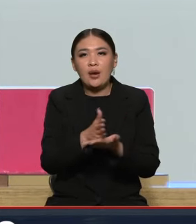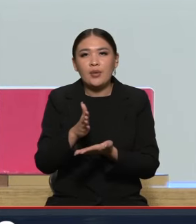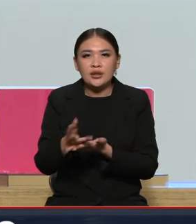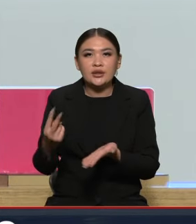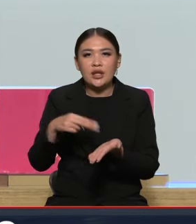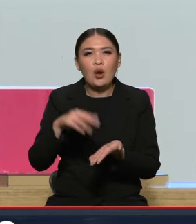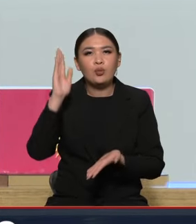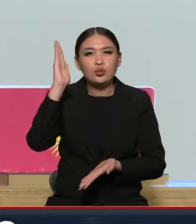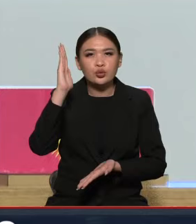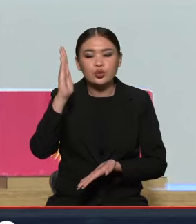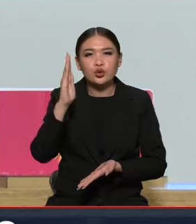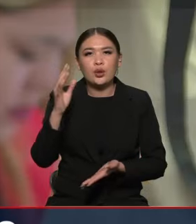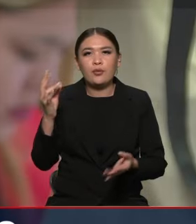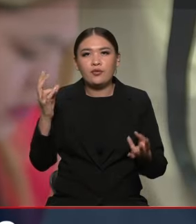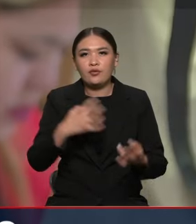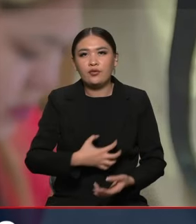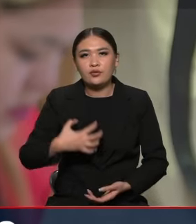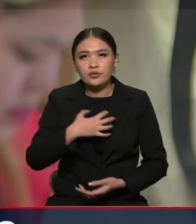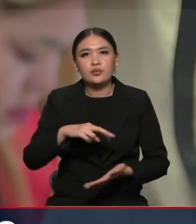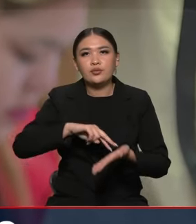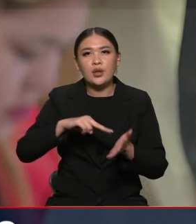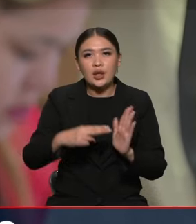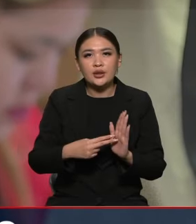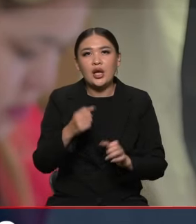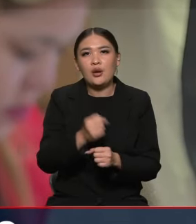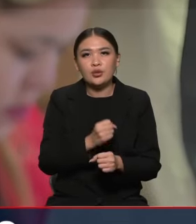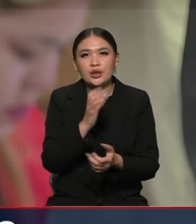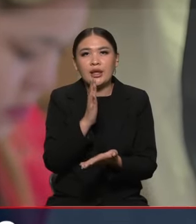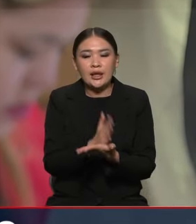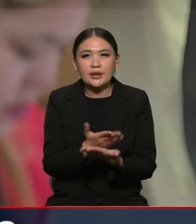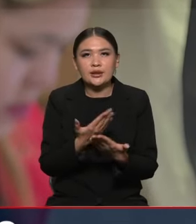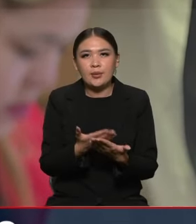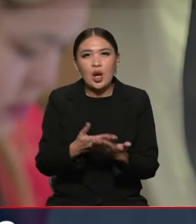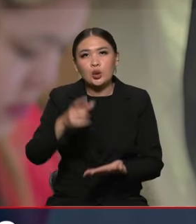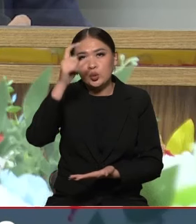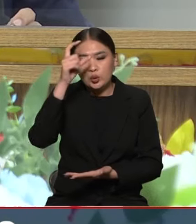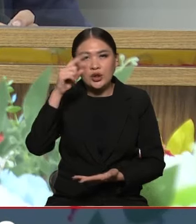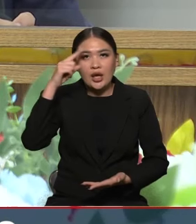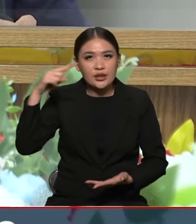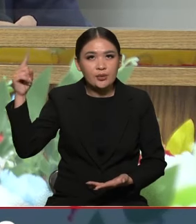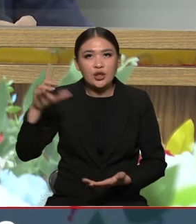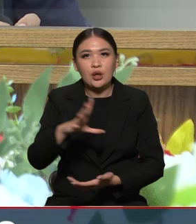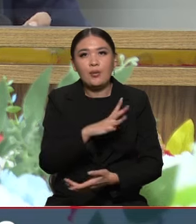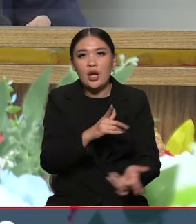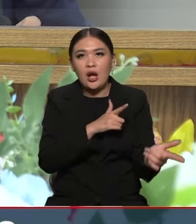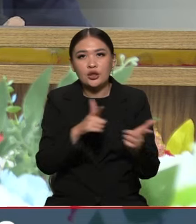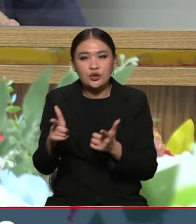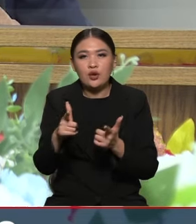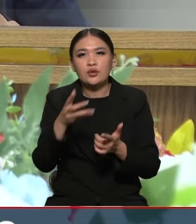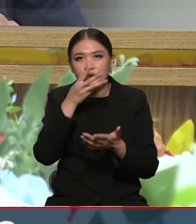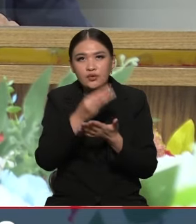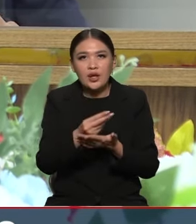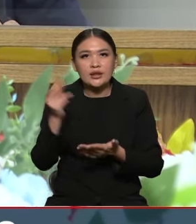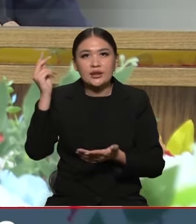станет в будущем ключевым. Определенные планы и наработки уже есть. К примеру, Турция и Азербайджан готовы поделиться своими знаниями